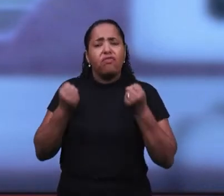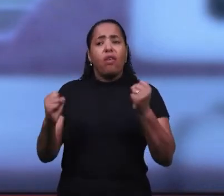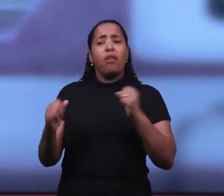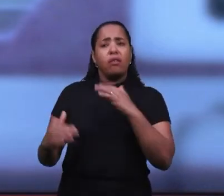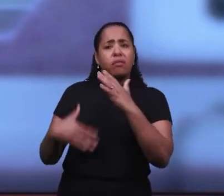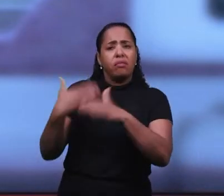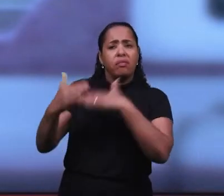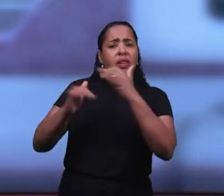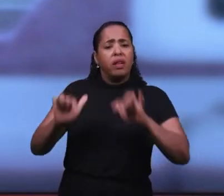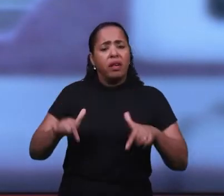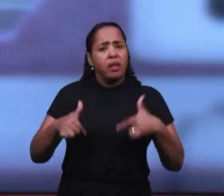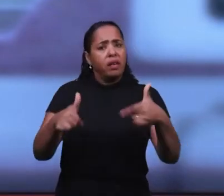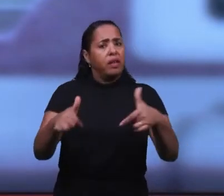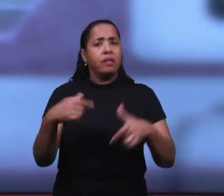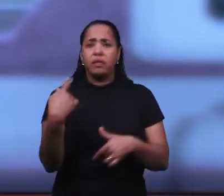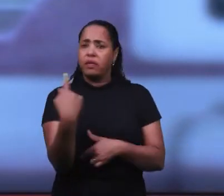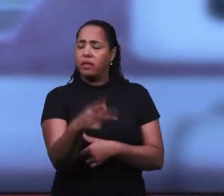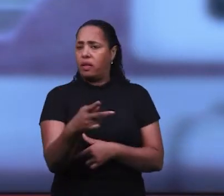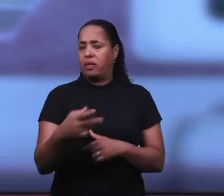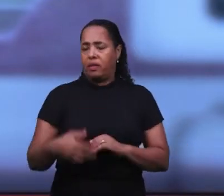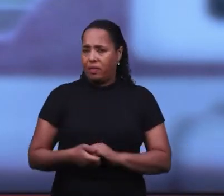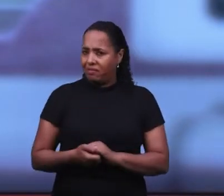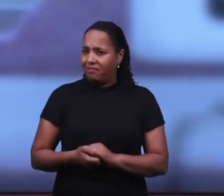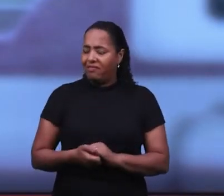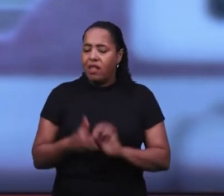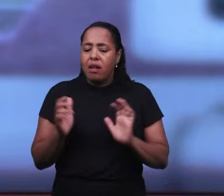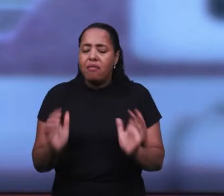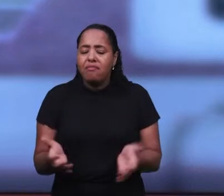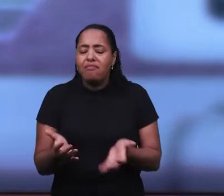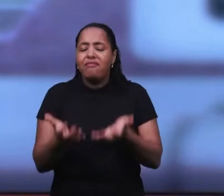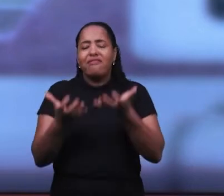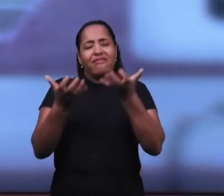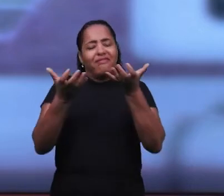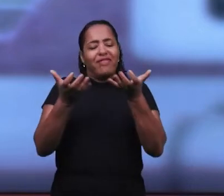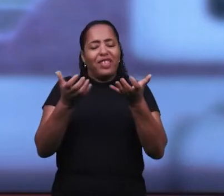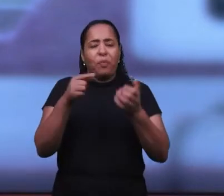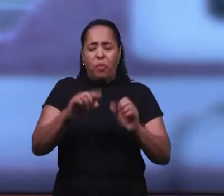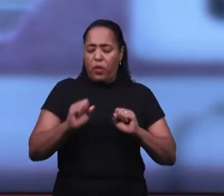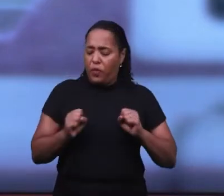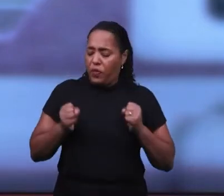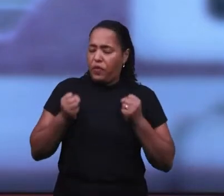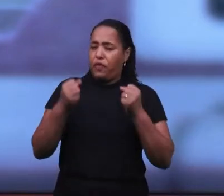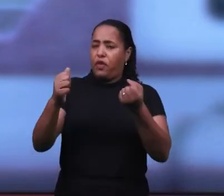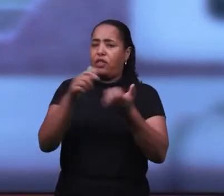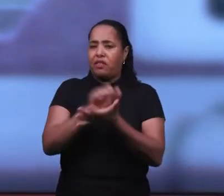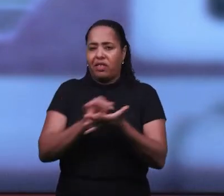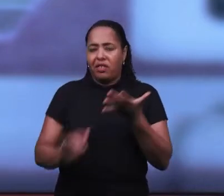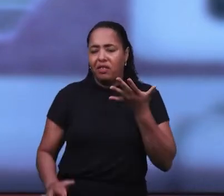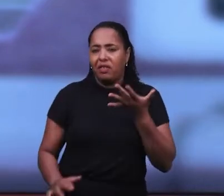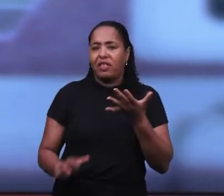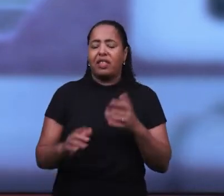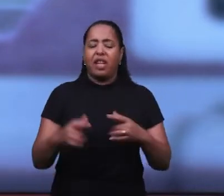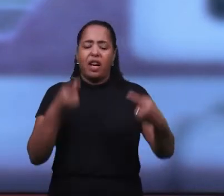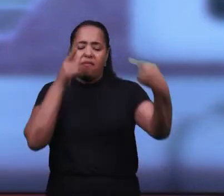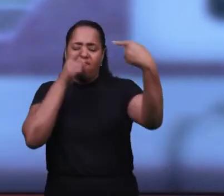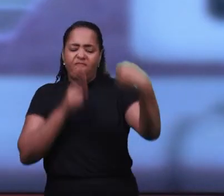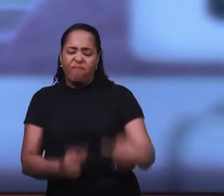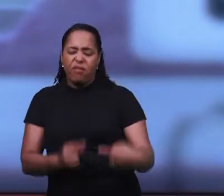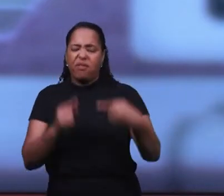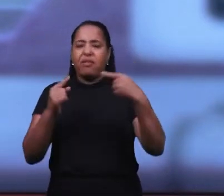éloge basé sur l'effort, la progression. Donc, il faut faire des éloges quand